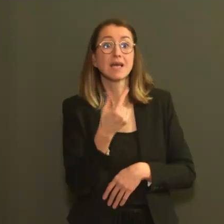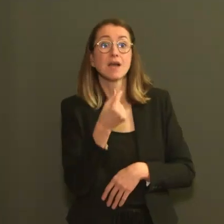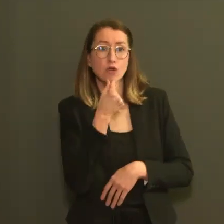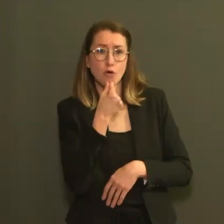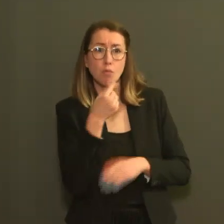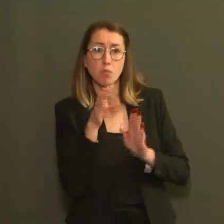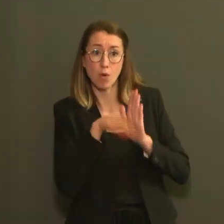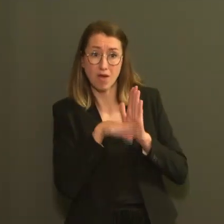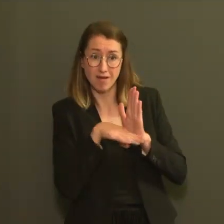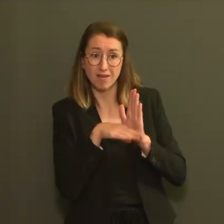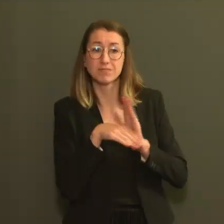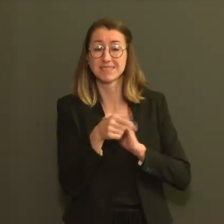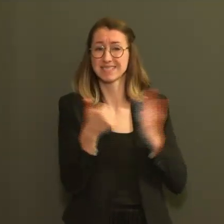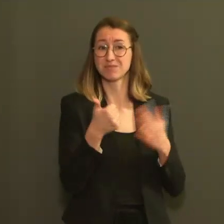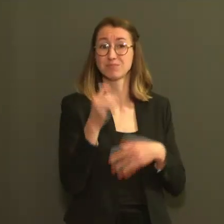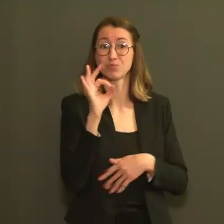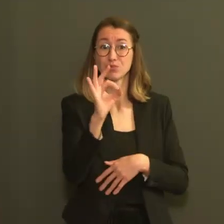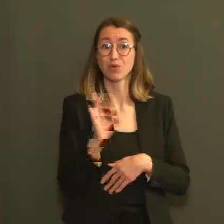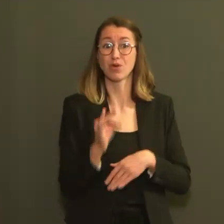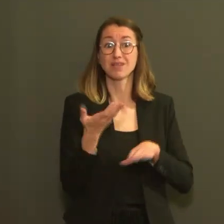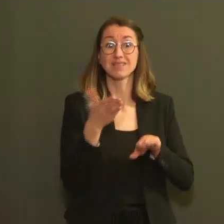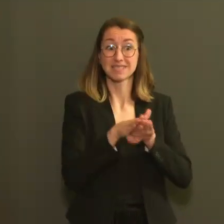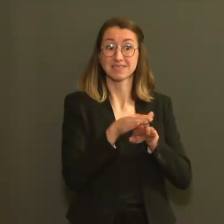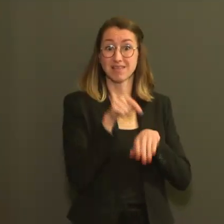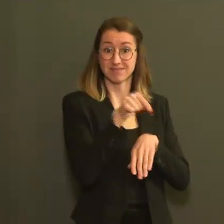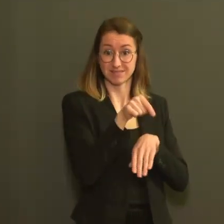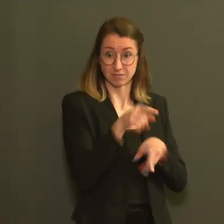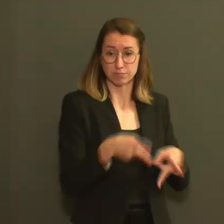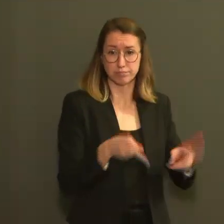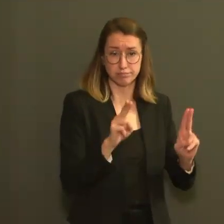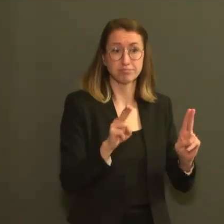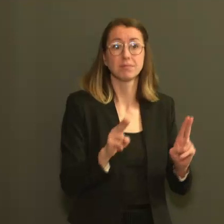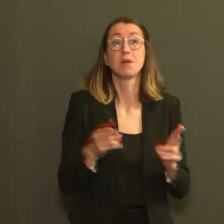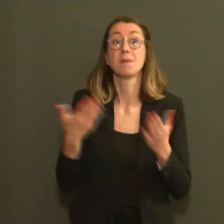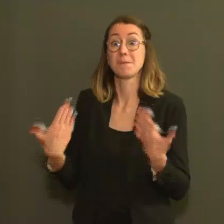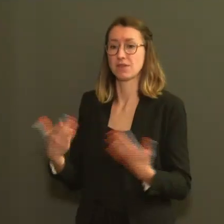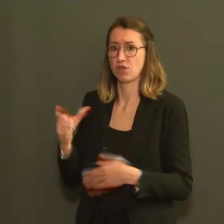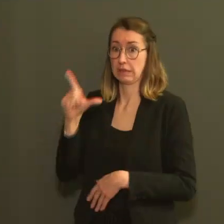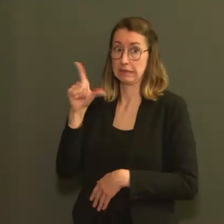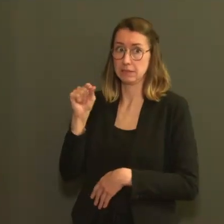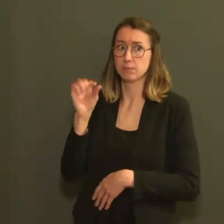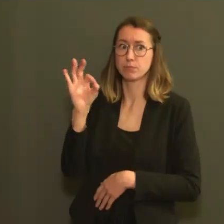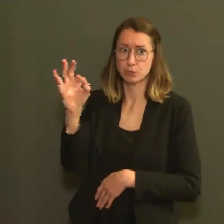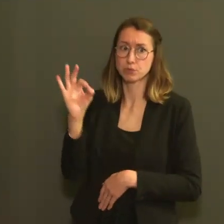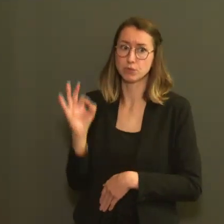de la première vague. Actuellement, il s'agit de 10% des décès.